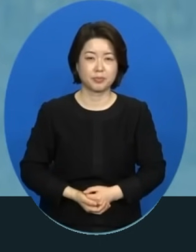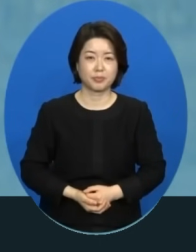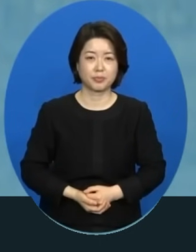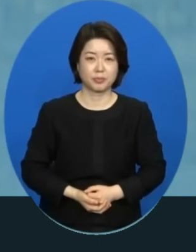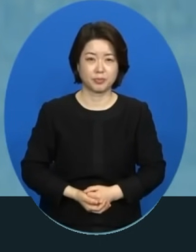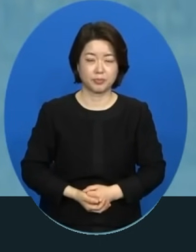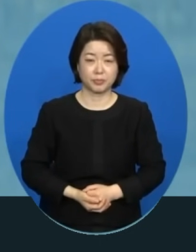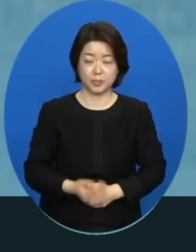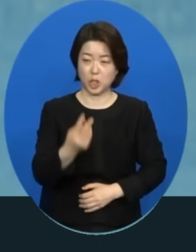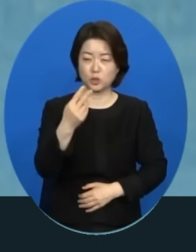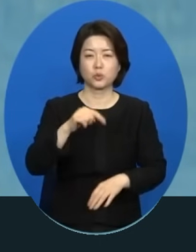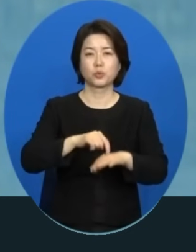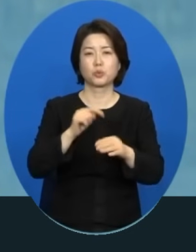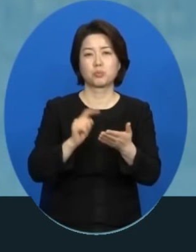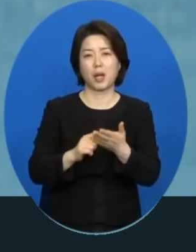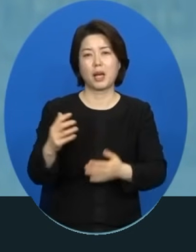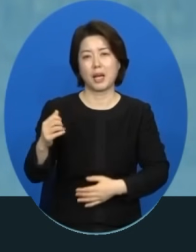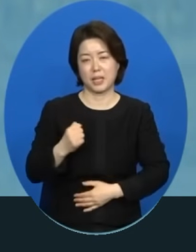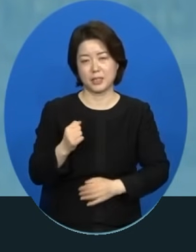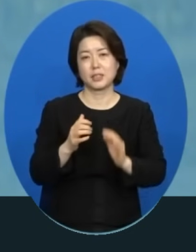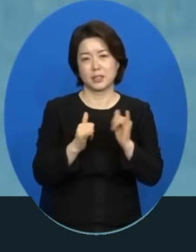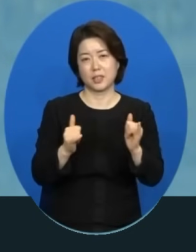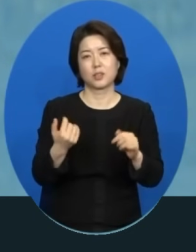두 마음을 품은 자입니다.